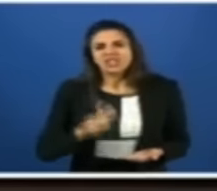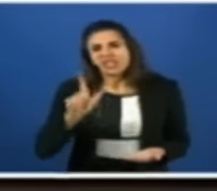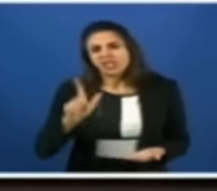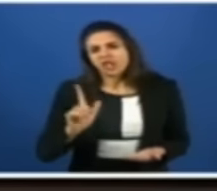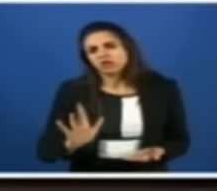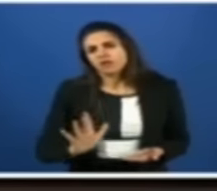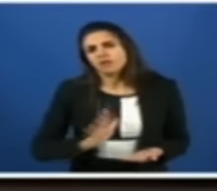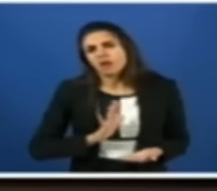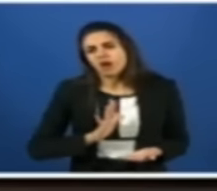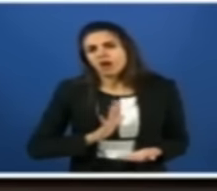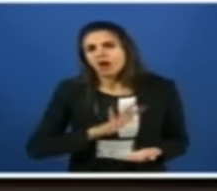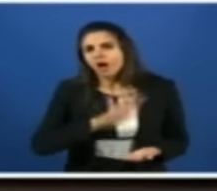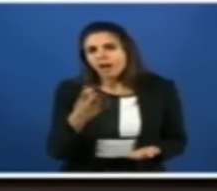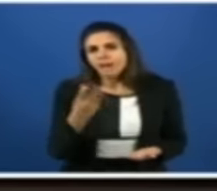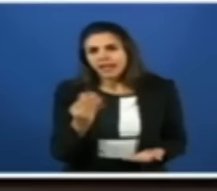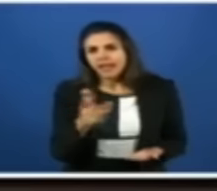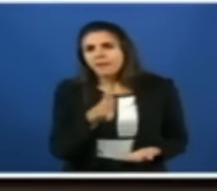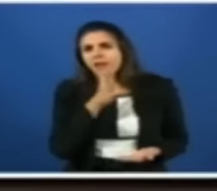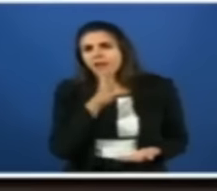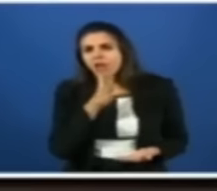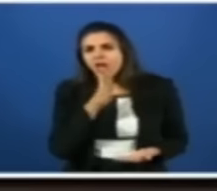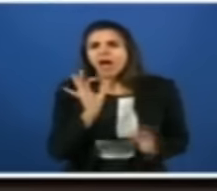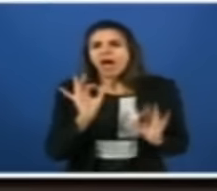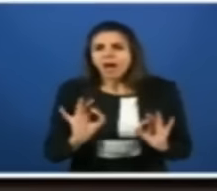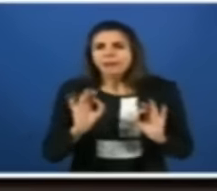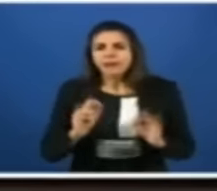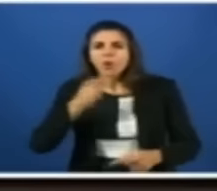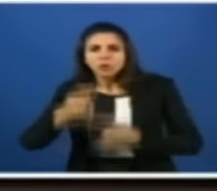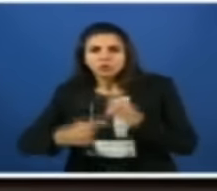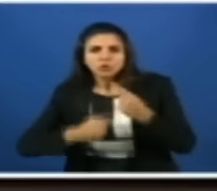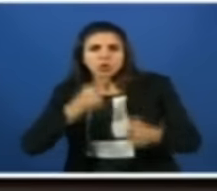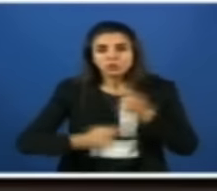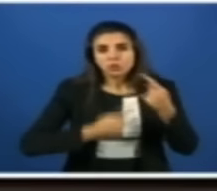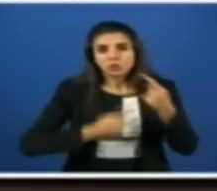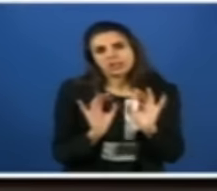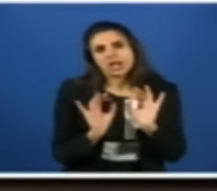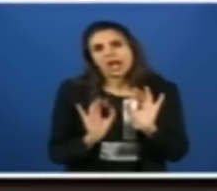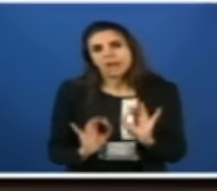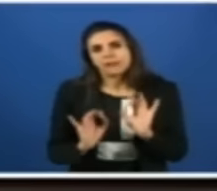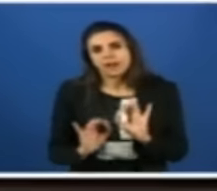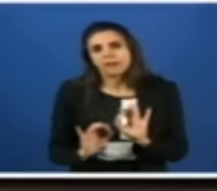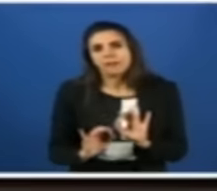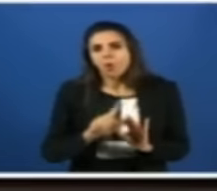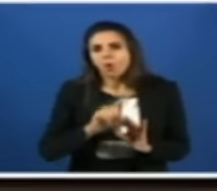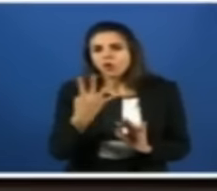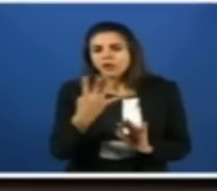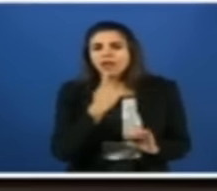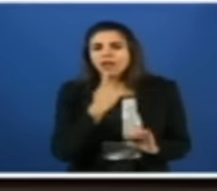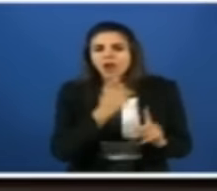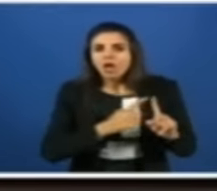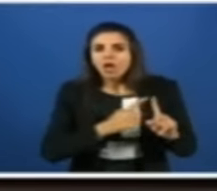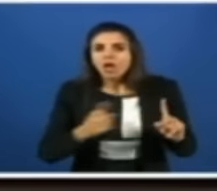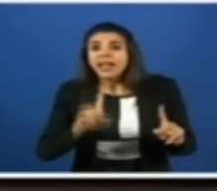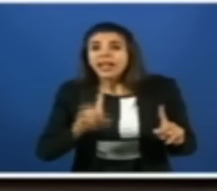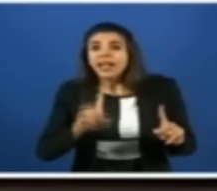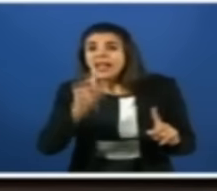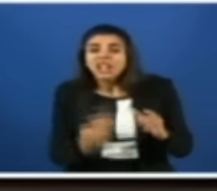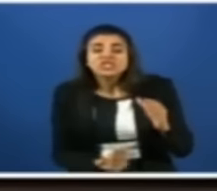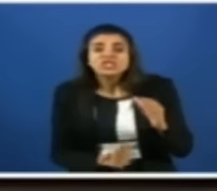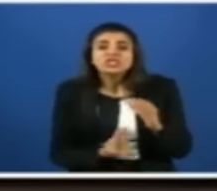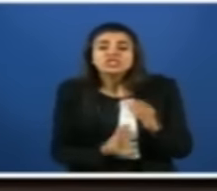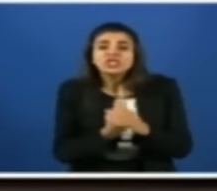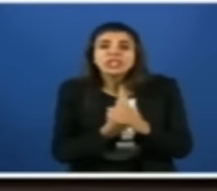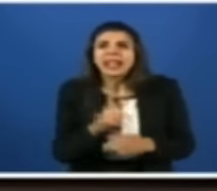olduğu her zeminde konuşuldu. 14 yıldır. Peki nereden geldi yeni